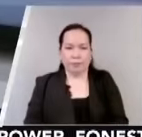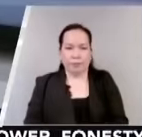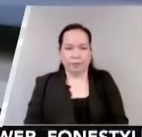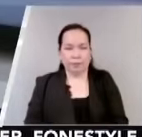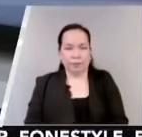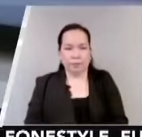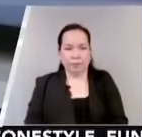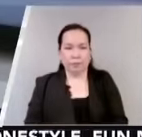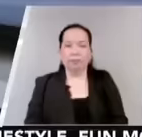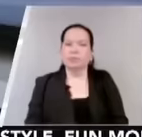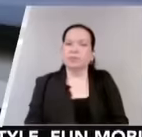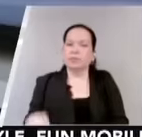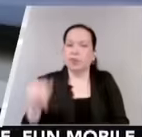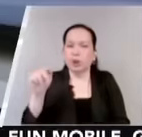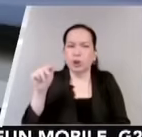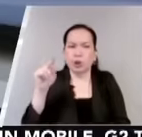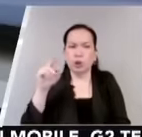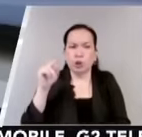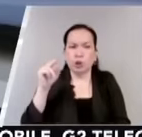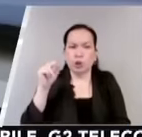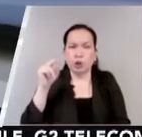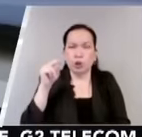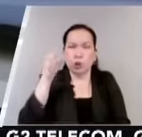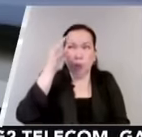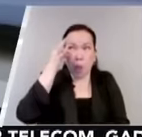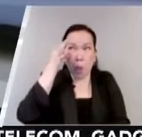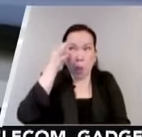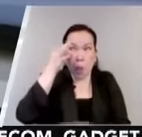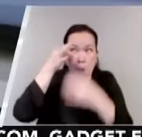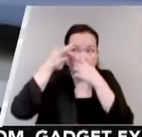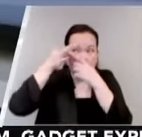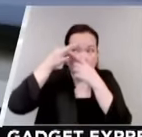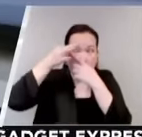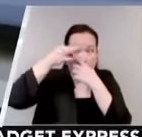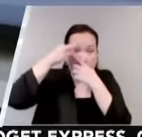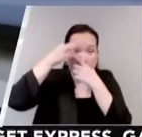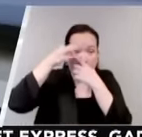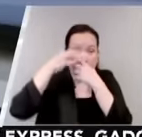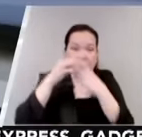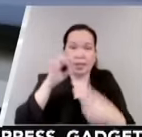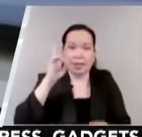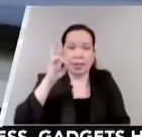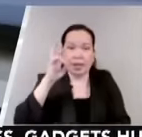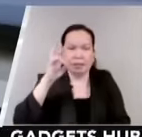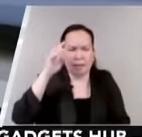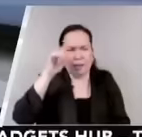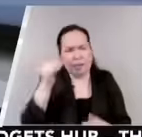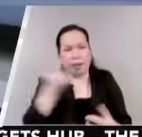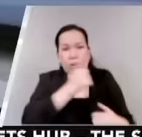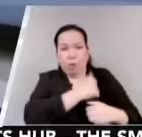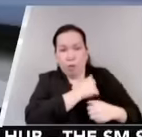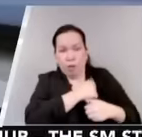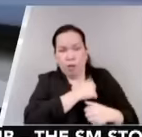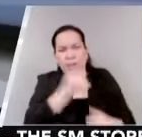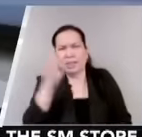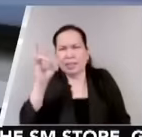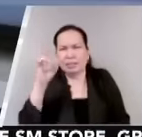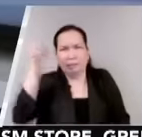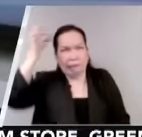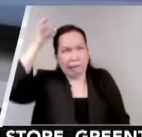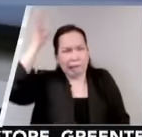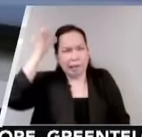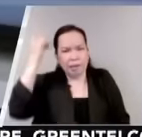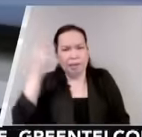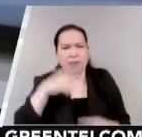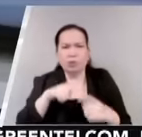13 tahi sa ilalim ng mata ng isang sundalo at 7 tahi naman sa ulo ng isa pa. Talaga namang hindi biro ang inabot ng mga sundalo sa pambobomba